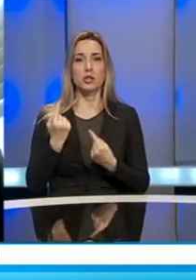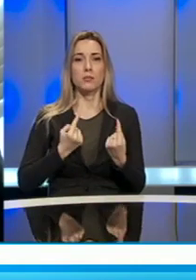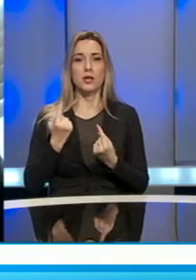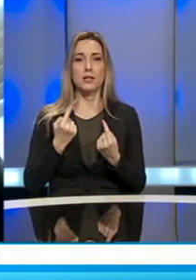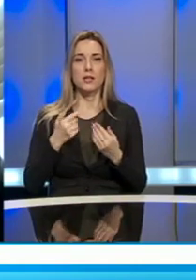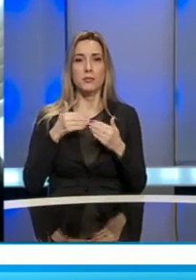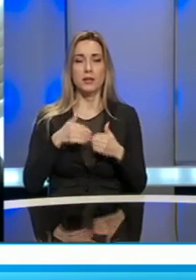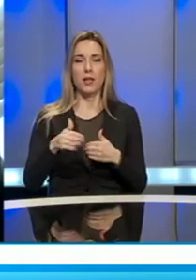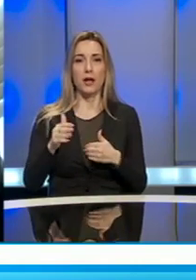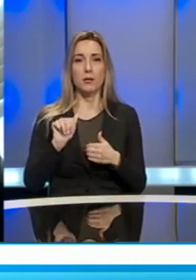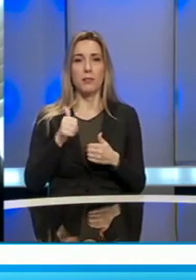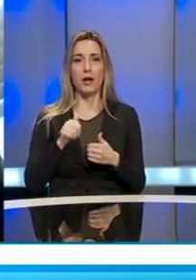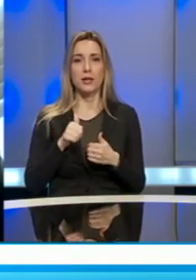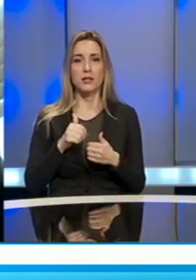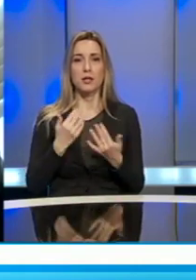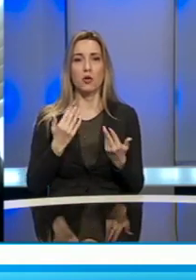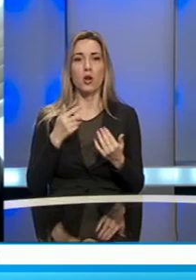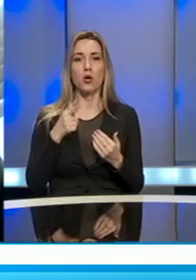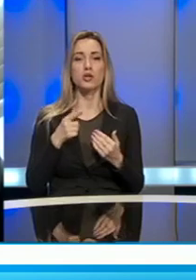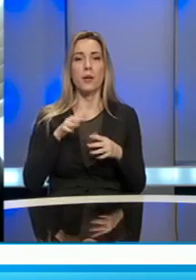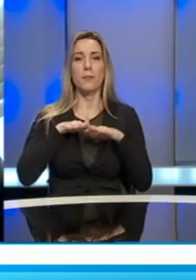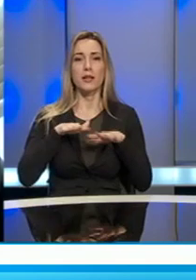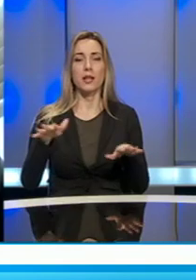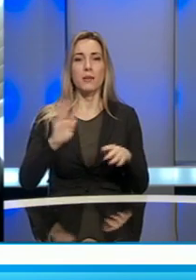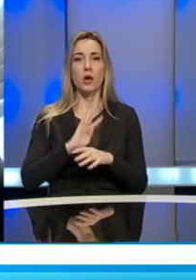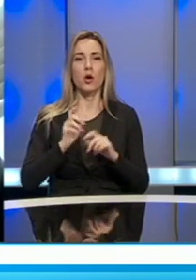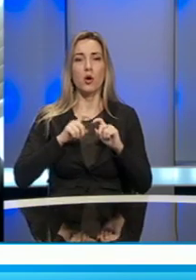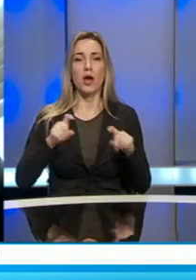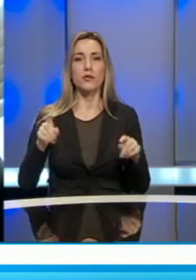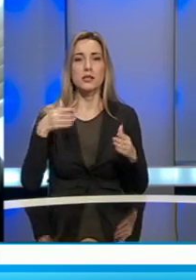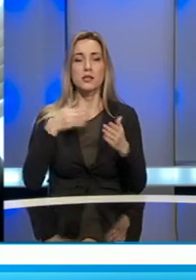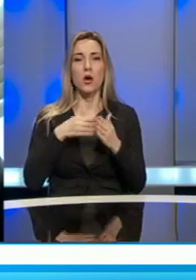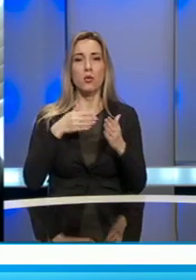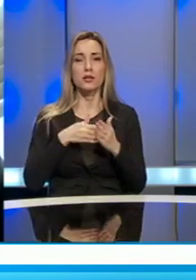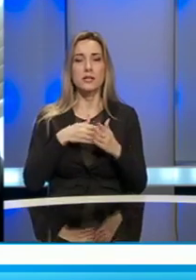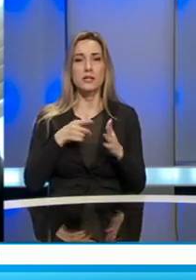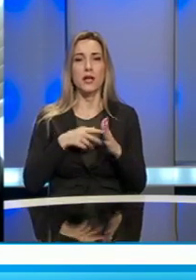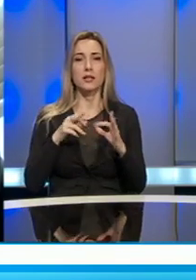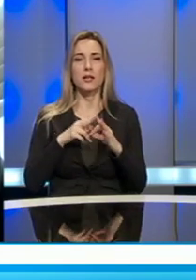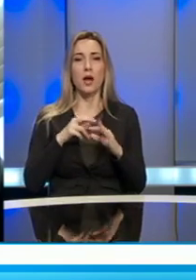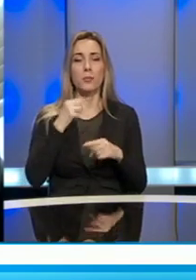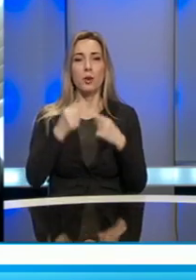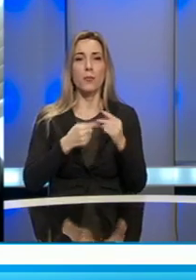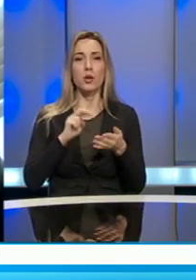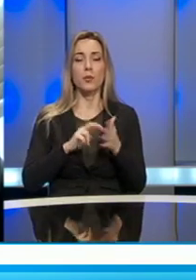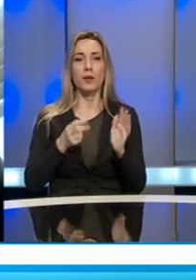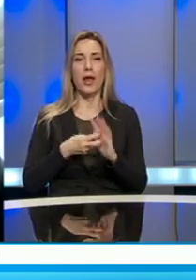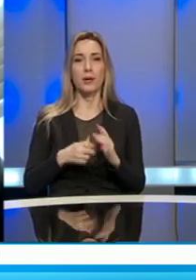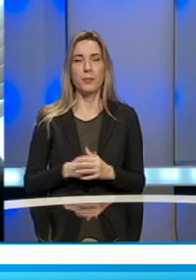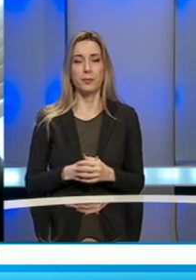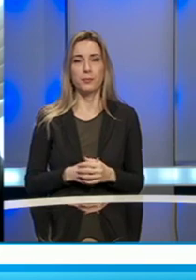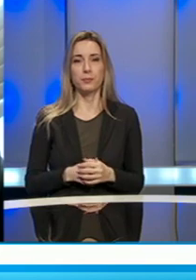kriznim danima jeste koliko će pandemija koronavirusa uticati na promjenu plana, što bi se